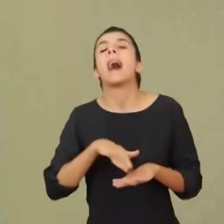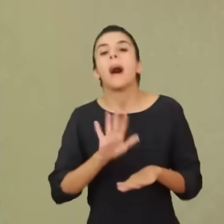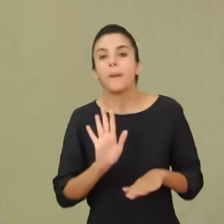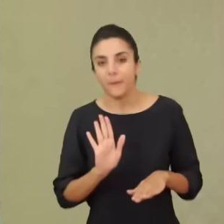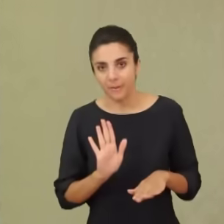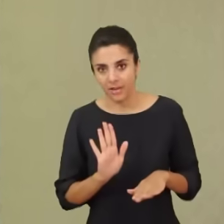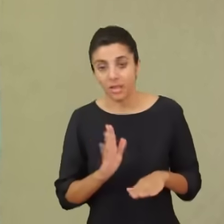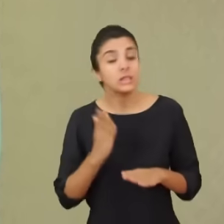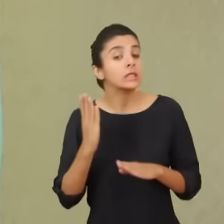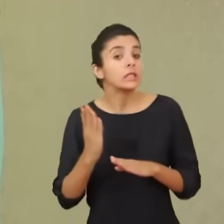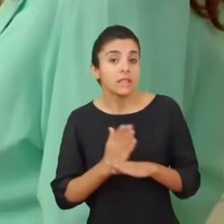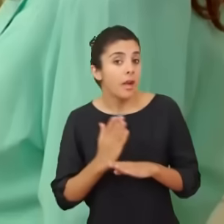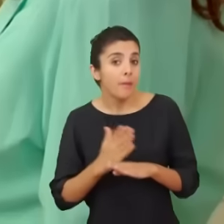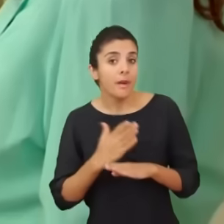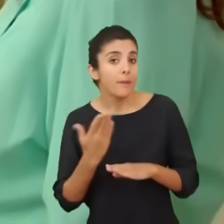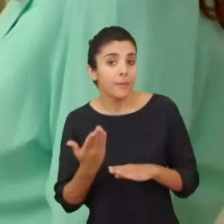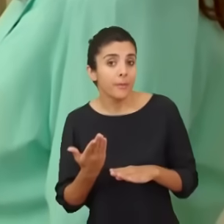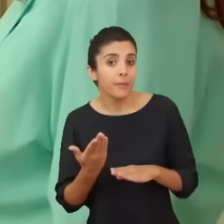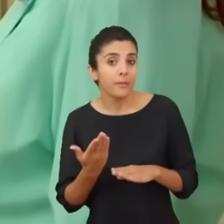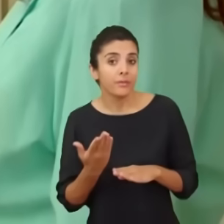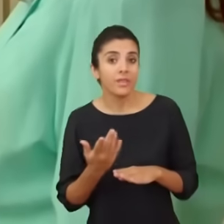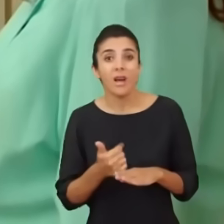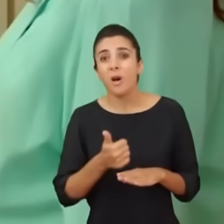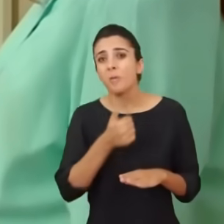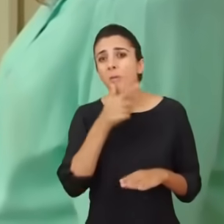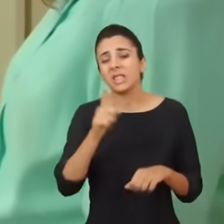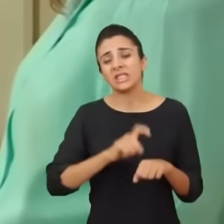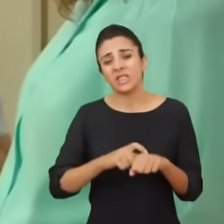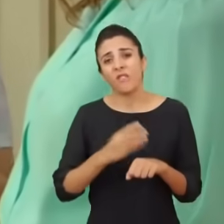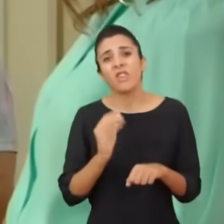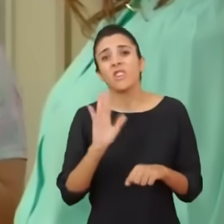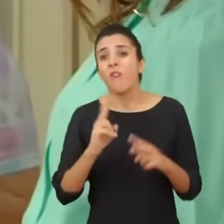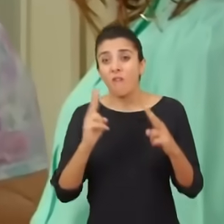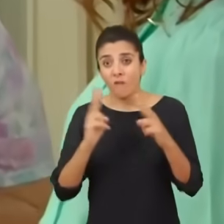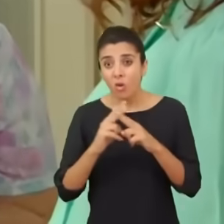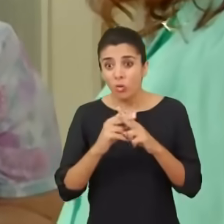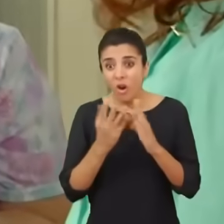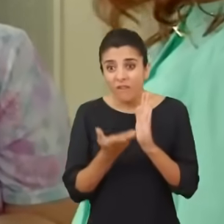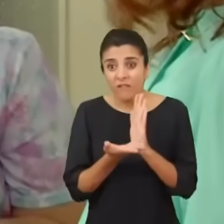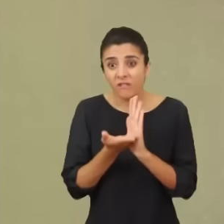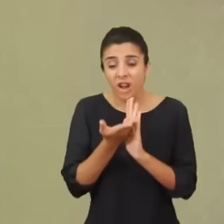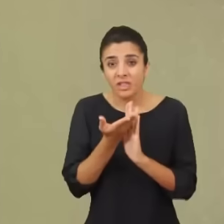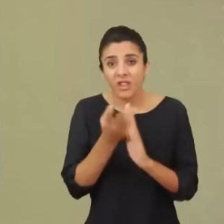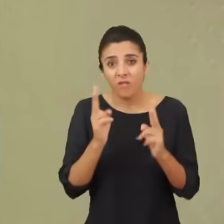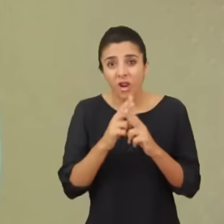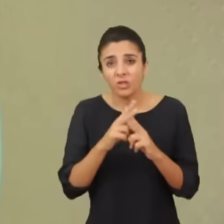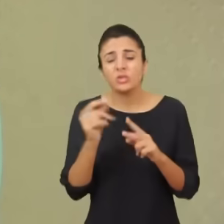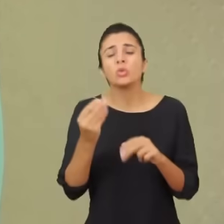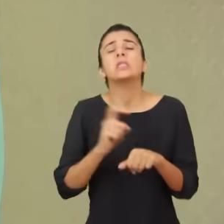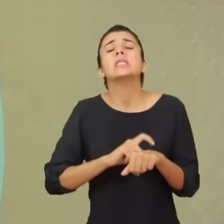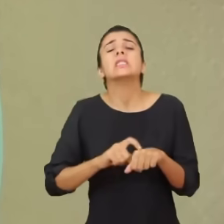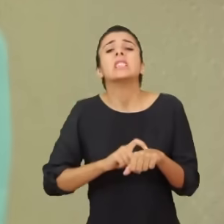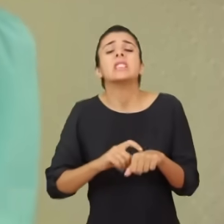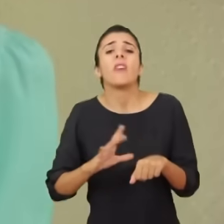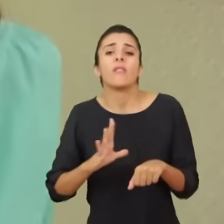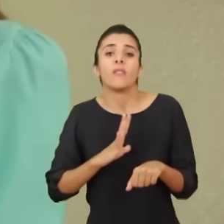tutmuyoruz. Neden dersen, baban çok kızıyor. O faturaları görünce böyle o telefon faturalarına küplere